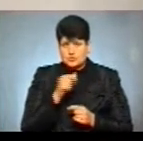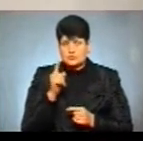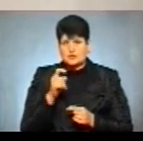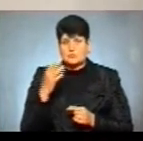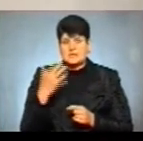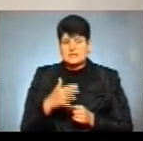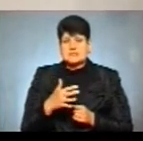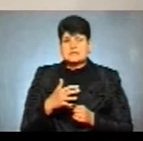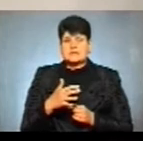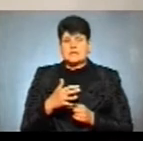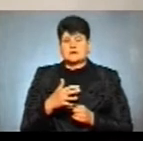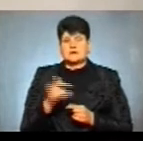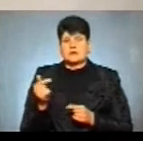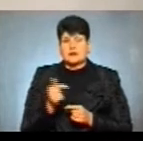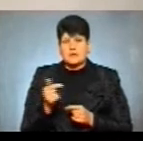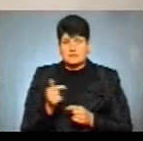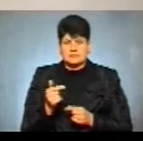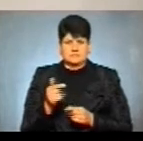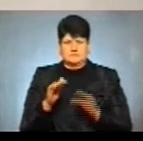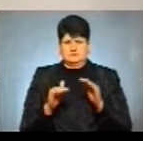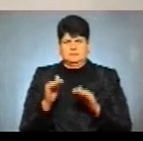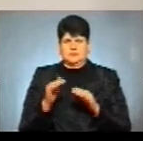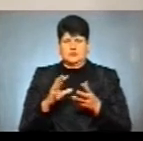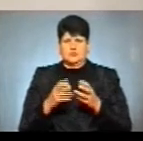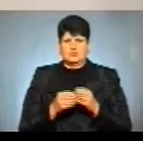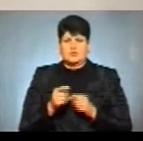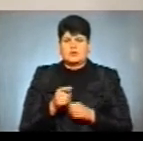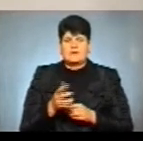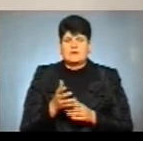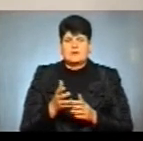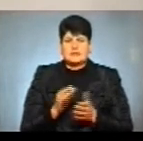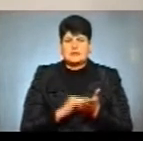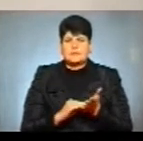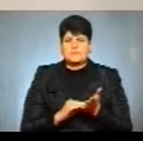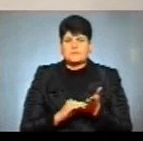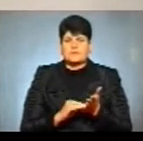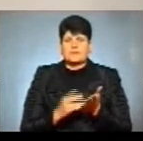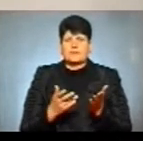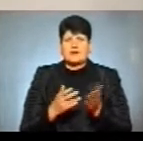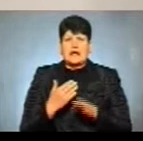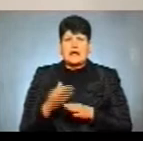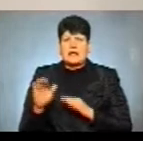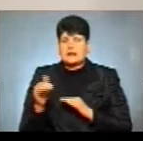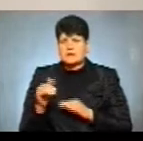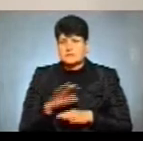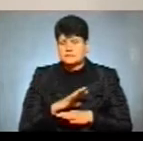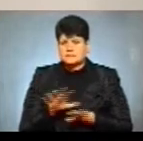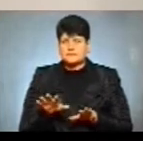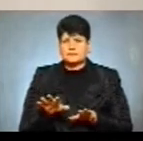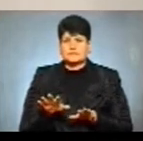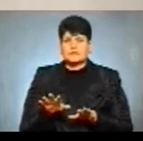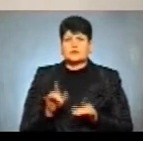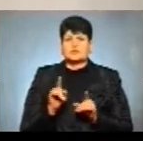майже 150 тисяч гривень, що не корелюється сума. І також він не зазначав ніяких ні кредитів, от, за що